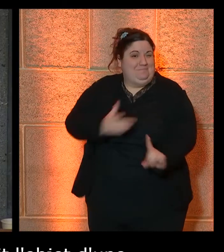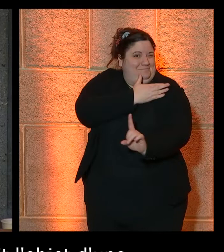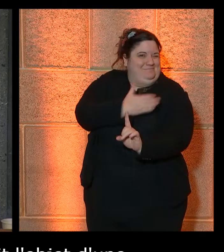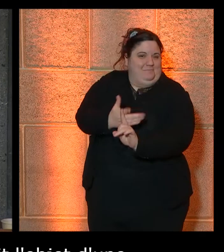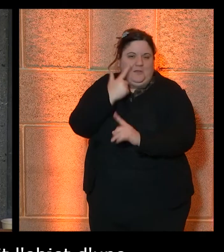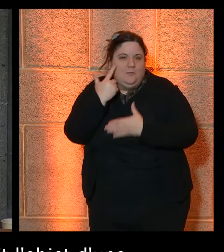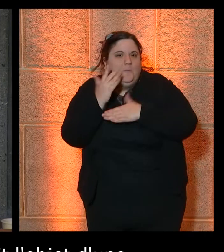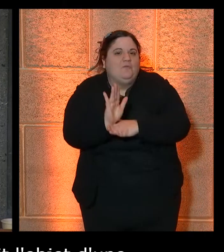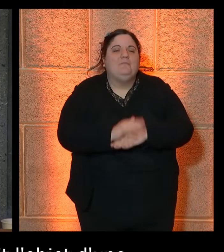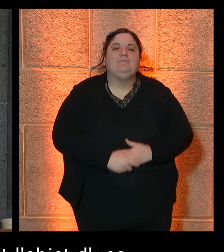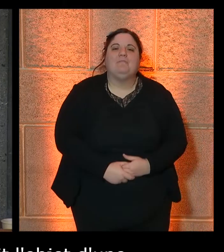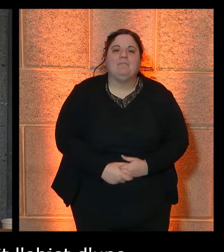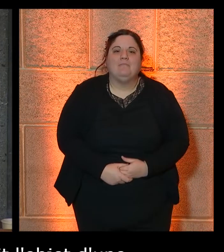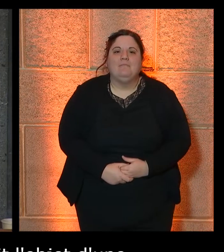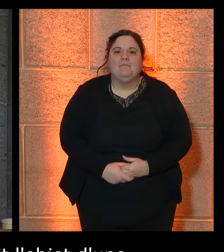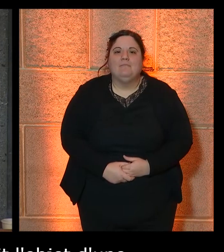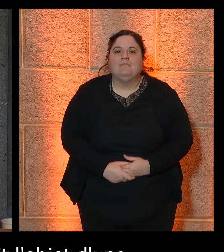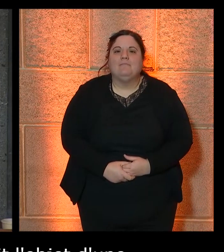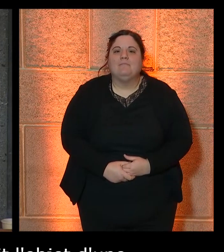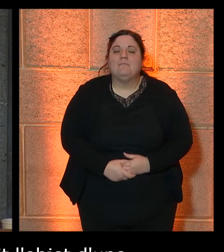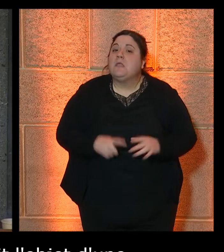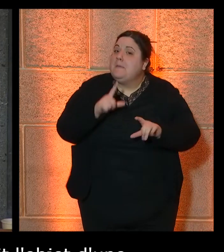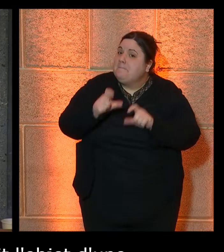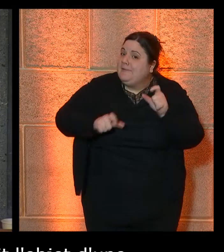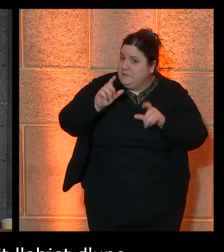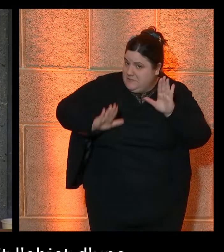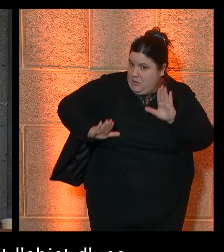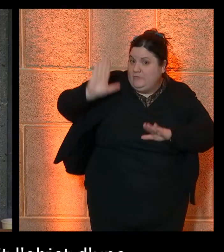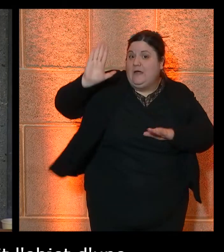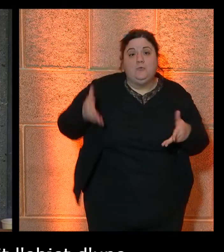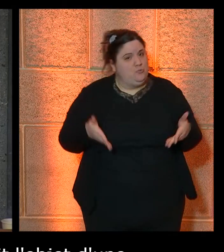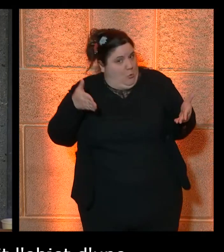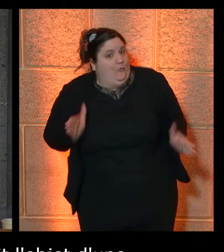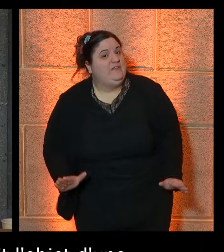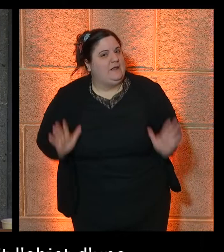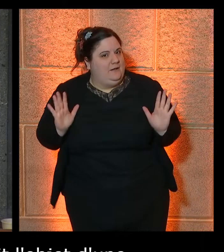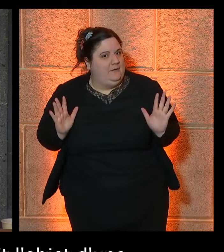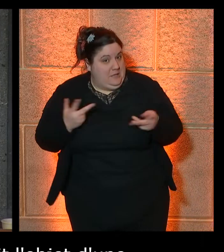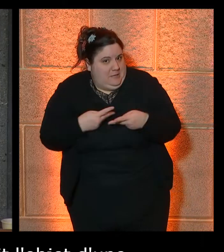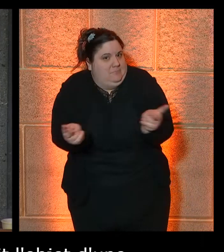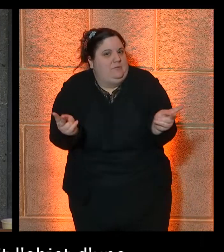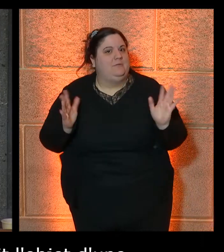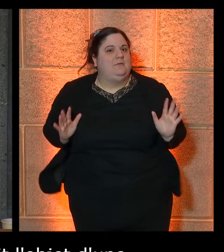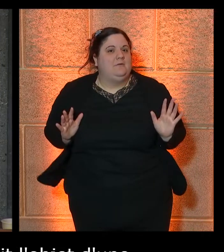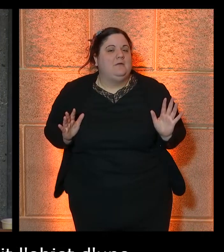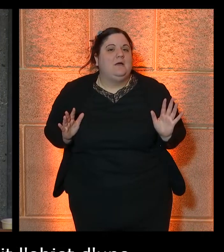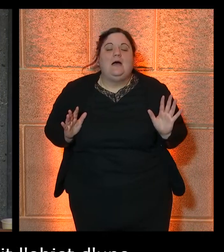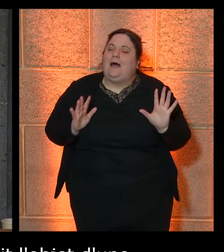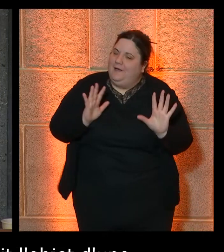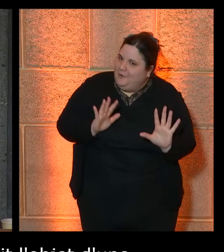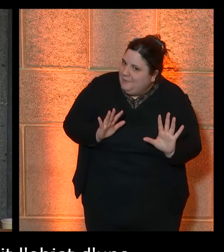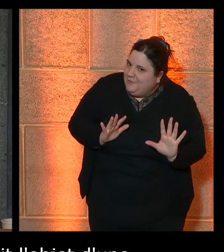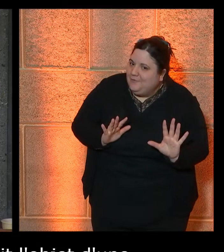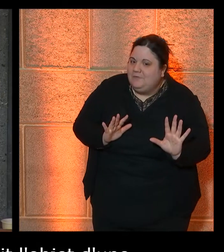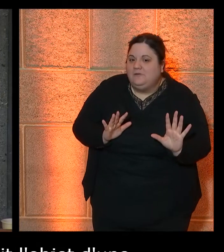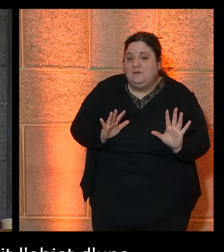Alors nous sommes partis de la liste des candidats déclarés. Donc on ne le sait pas toujours, mais